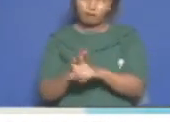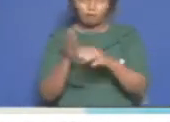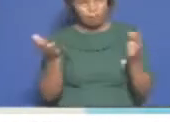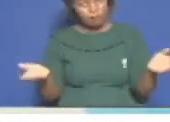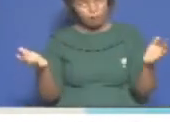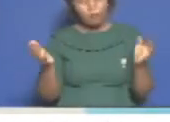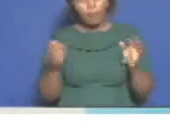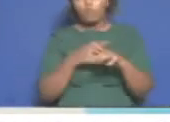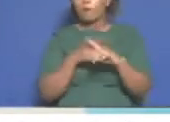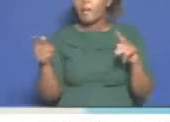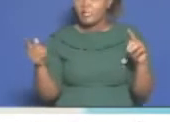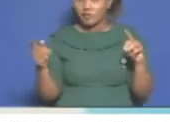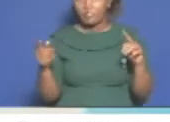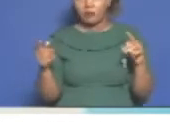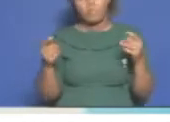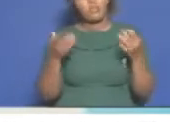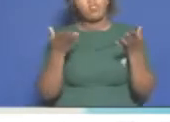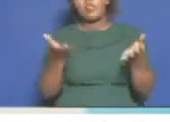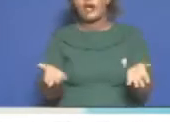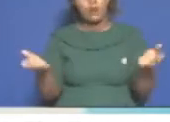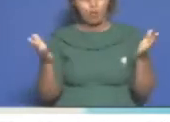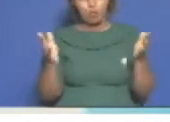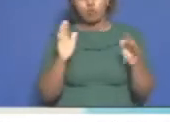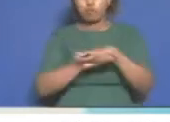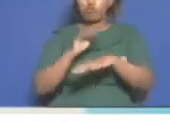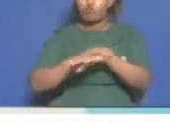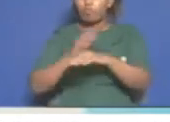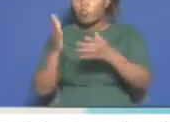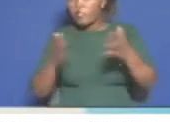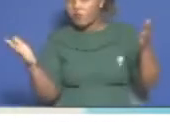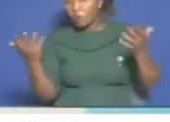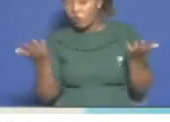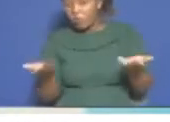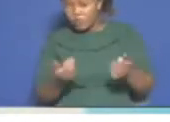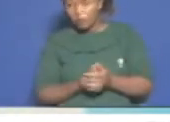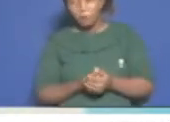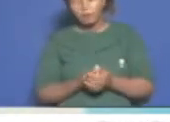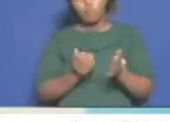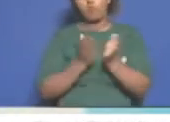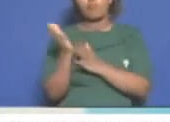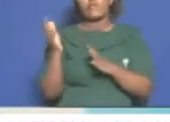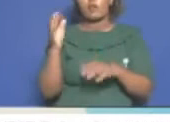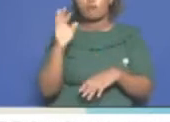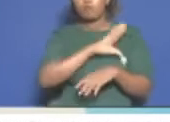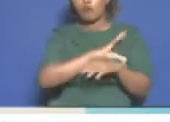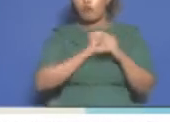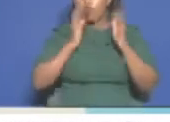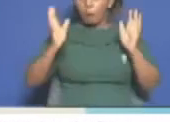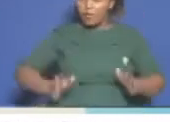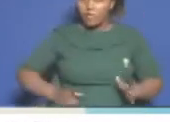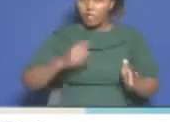but jambo la kutia moyo ni kwamba at least sasa kuvet kwa commissioners ambao watajaza pengo